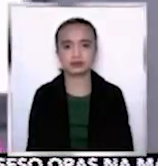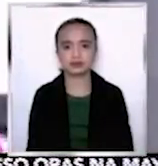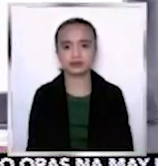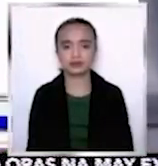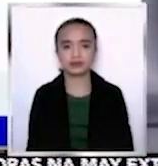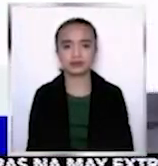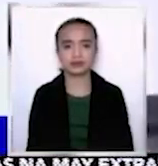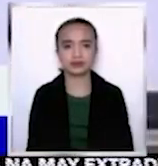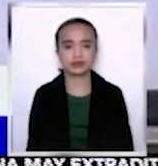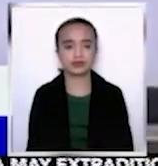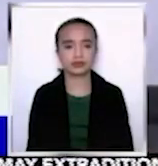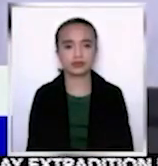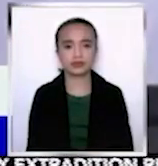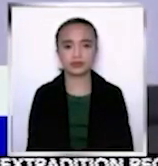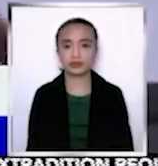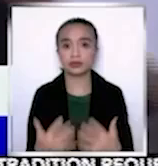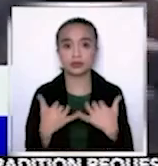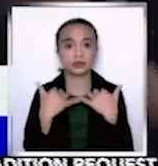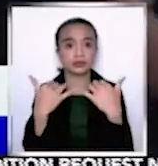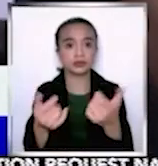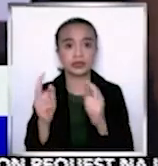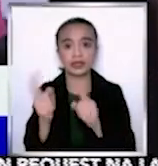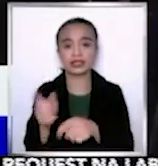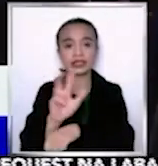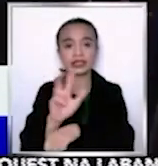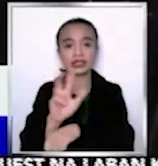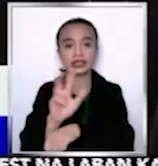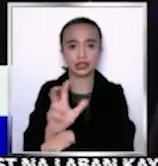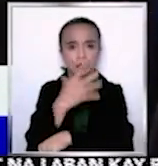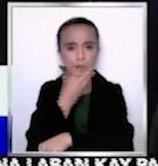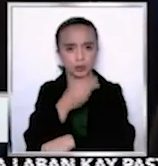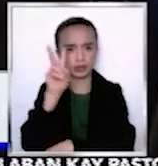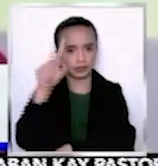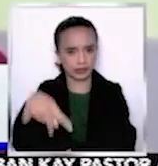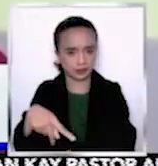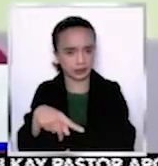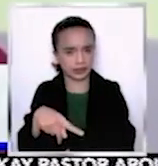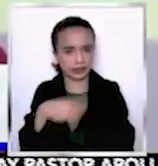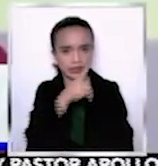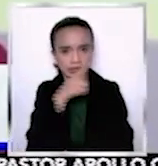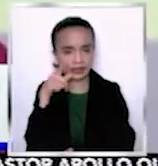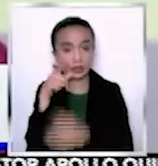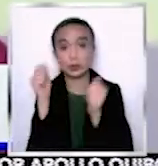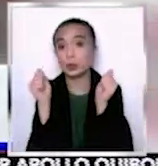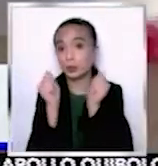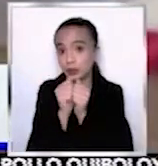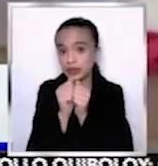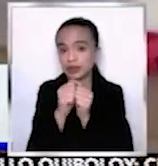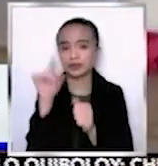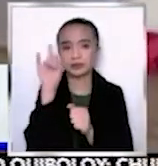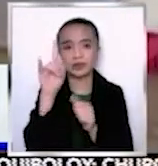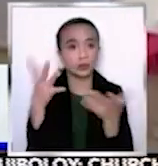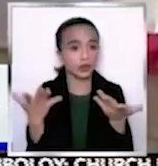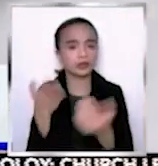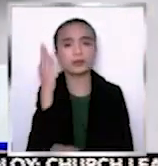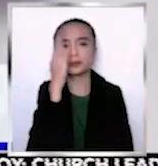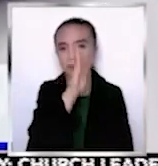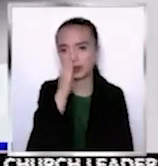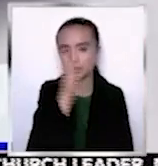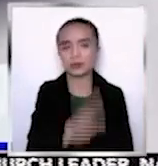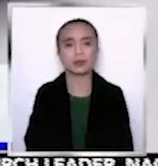Dumalo sa isang forum sa Naga City si Vice President Lenny Robredo kasama ang mga kinatawan ng media sa Bicol Region. Matapos